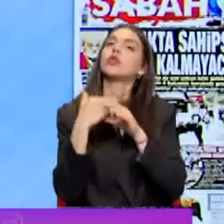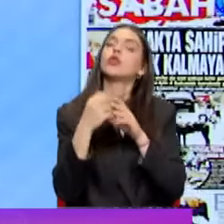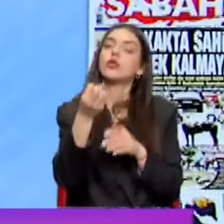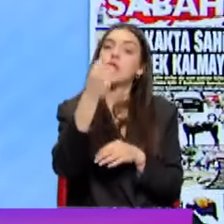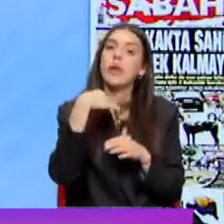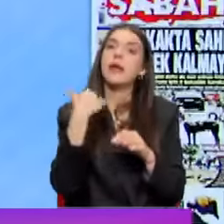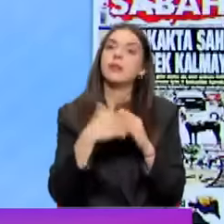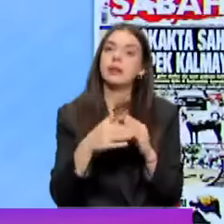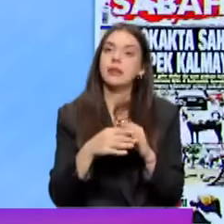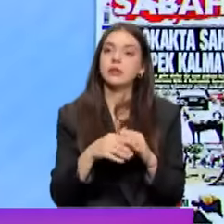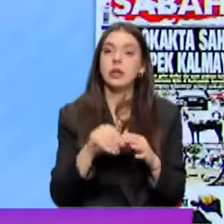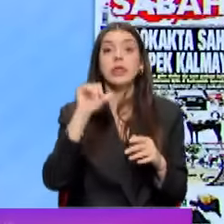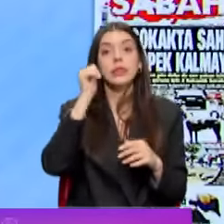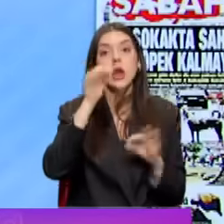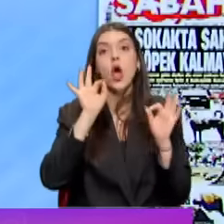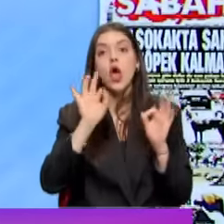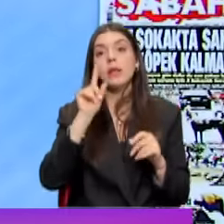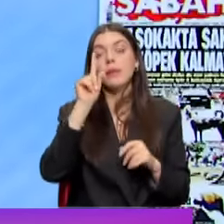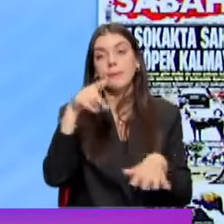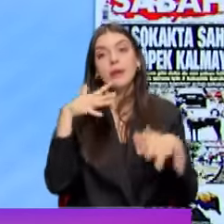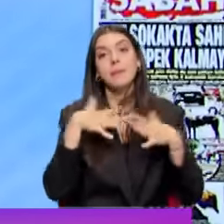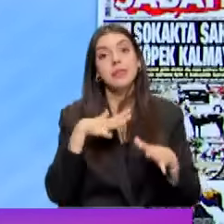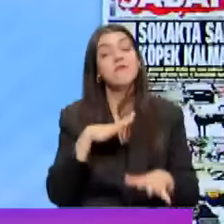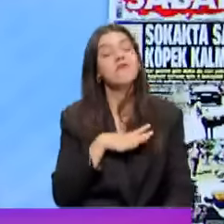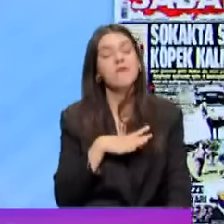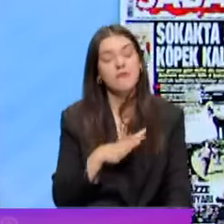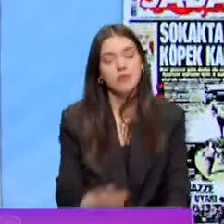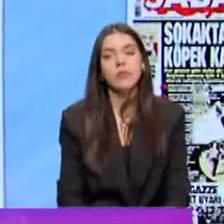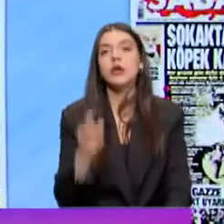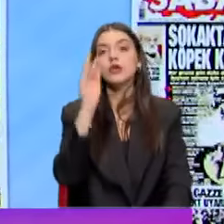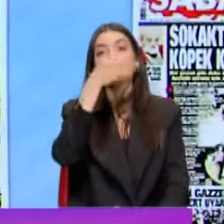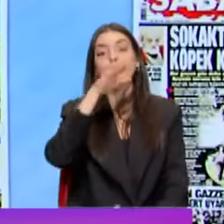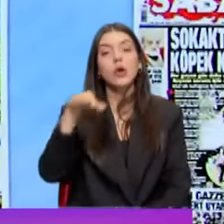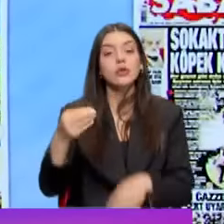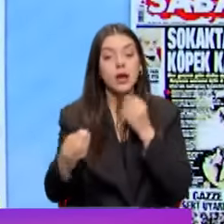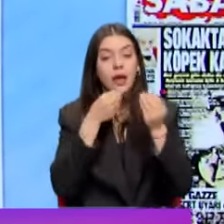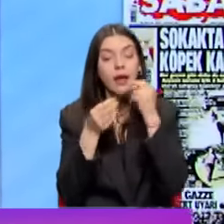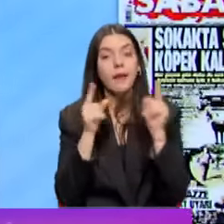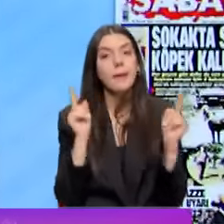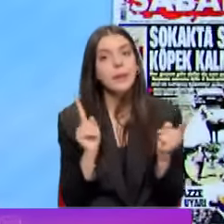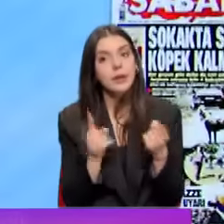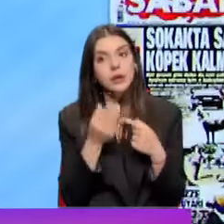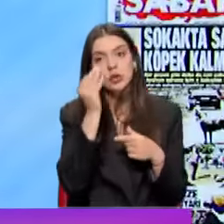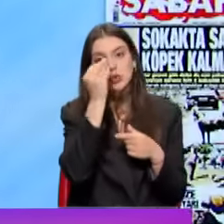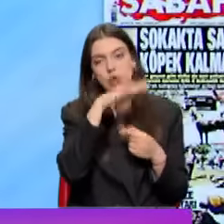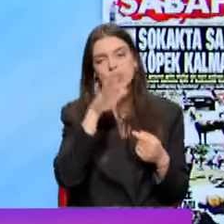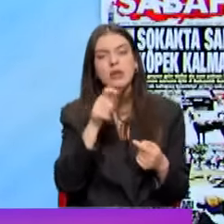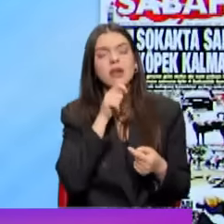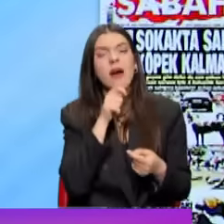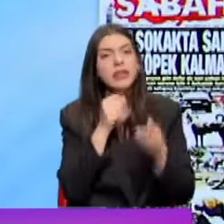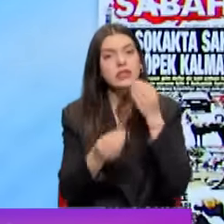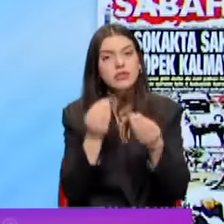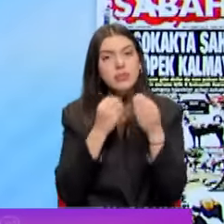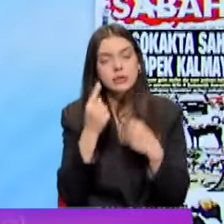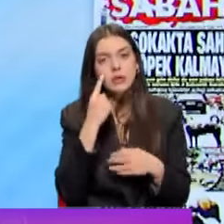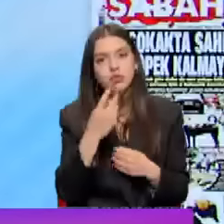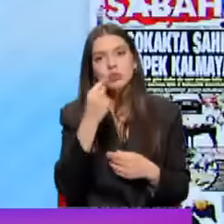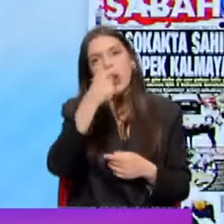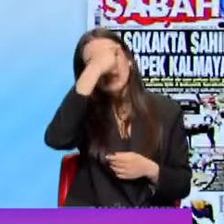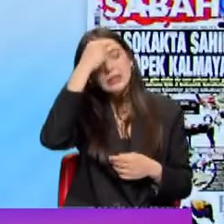mesajda Evet yarın önemli bir miting var Çocukların beslenememesi çocukların yanlış beslenmesinden çok